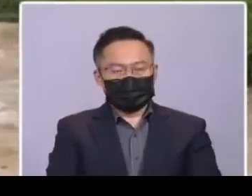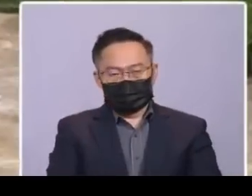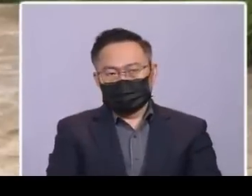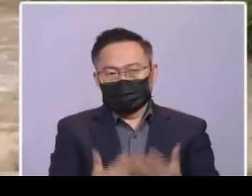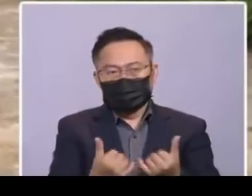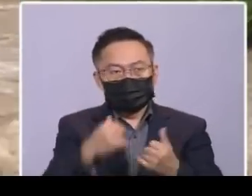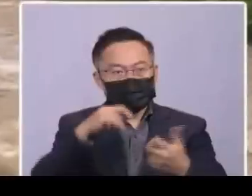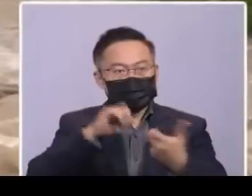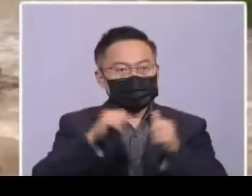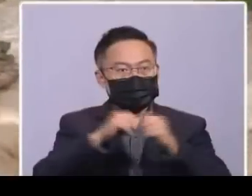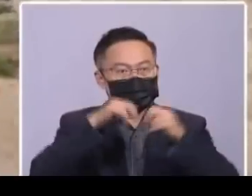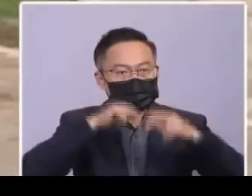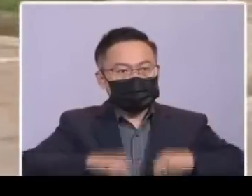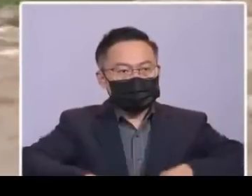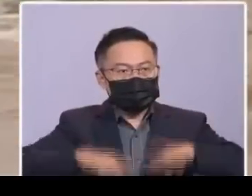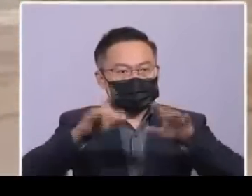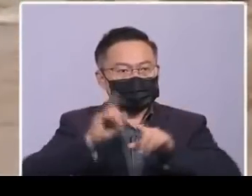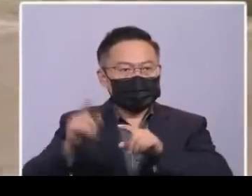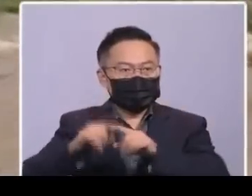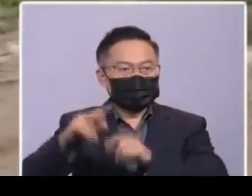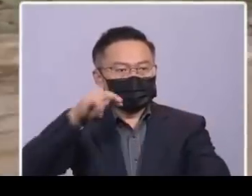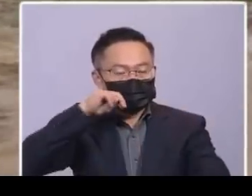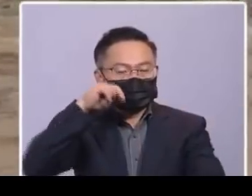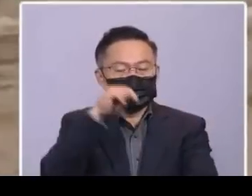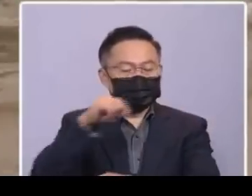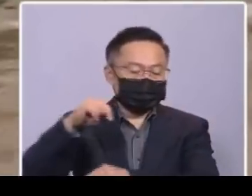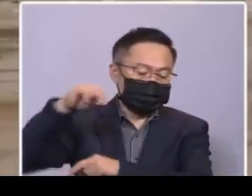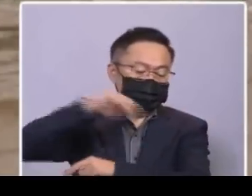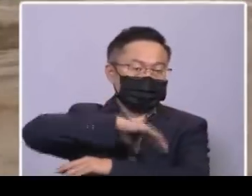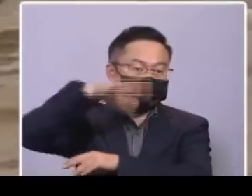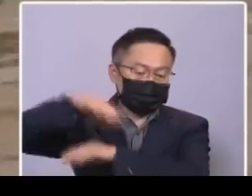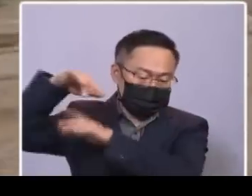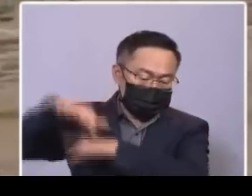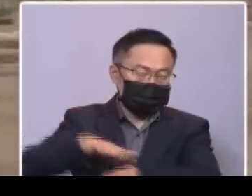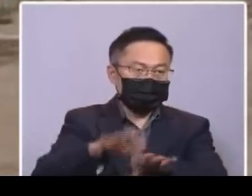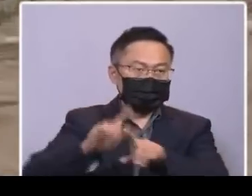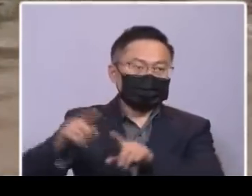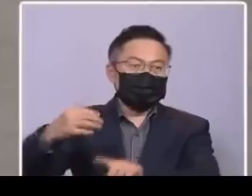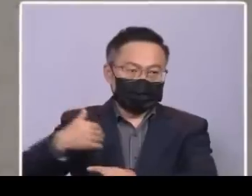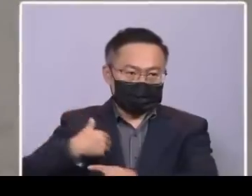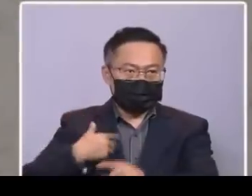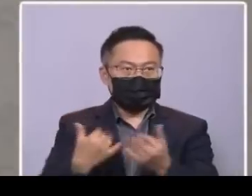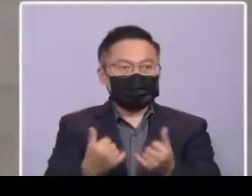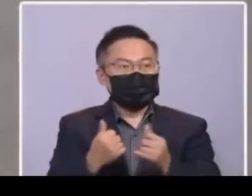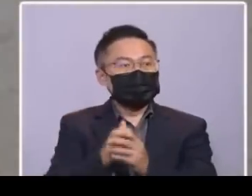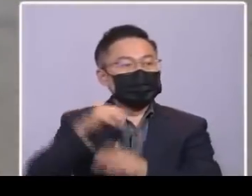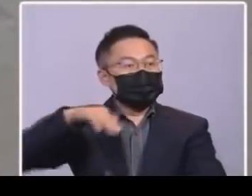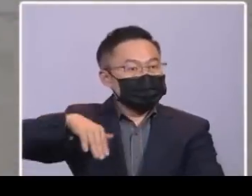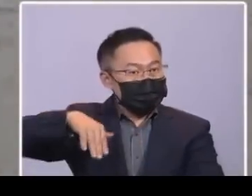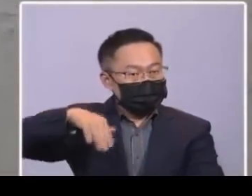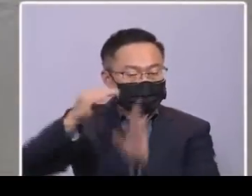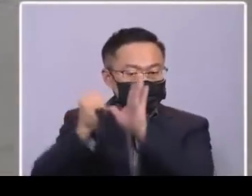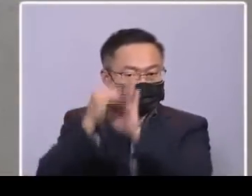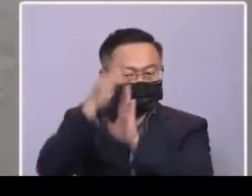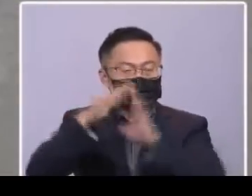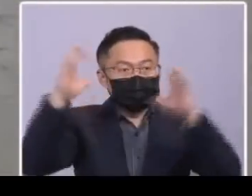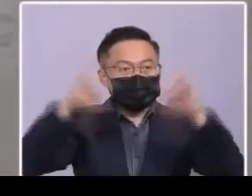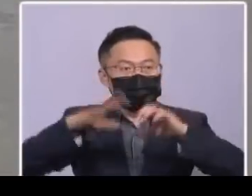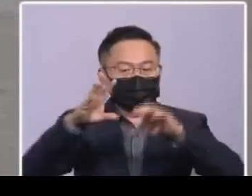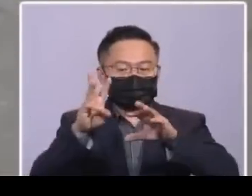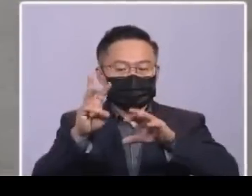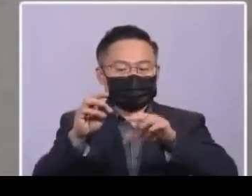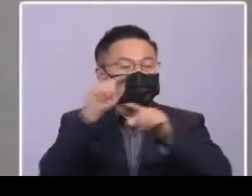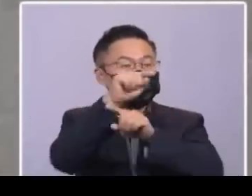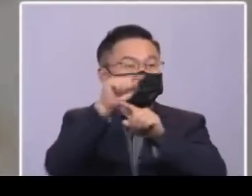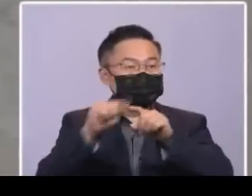วมฉับพลันแล้วก็น้ำป่าไหลหลากนะฮะปริมาณฝนมาดูกันหน่อยภาคเหนือฝนฟ้าคะนองร้อยละ60ของพื้นที่และ